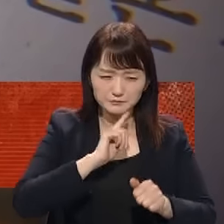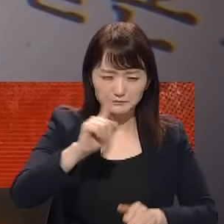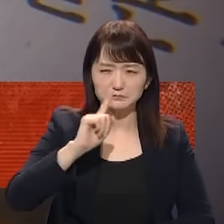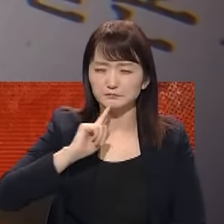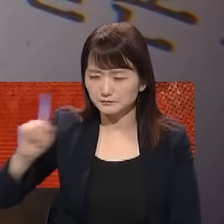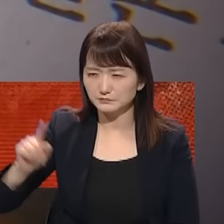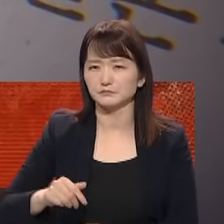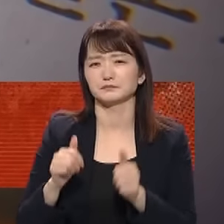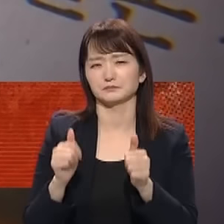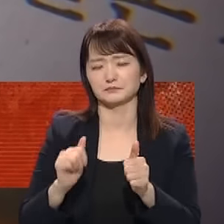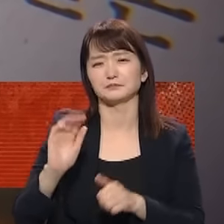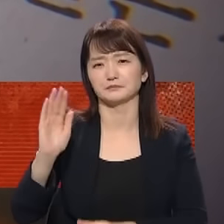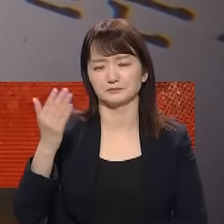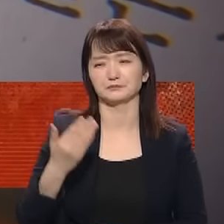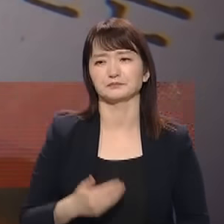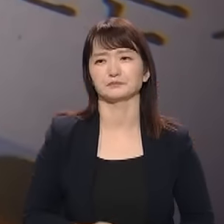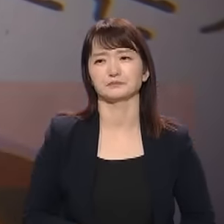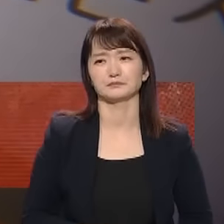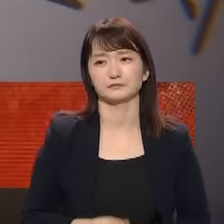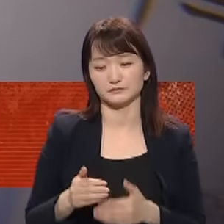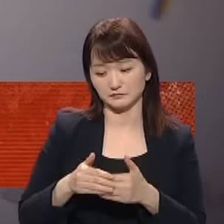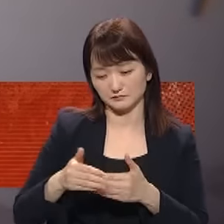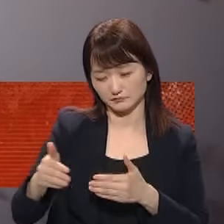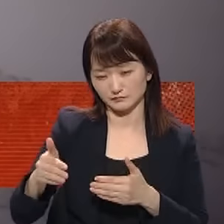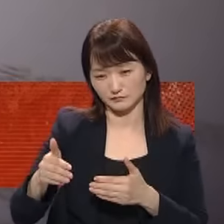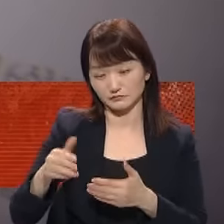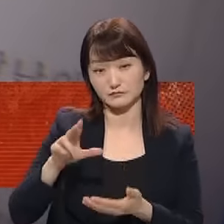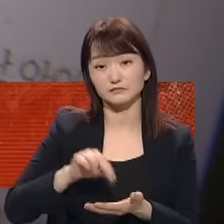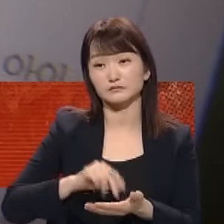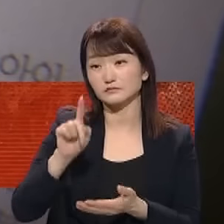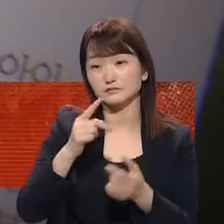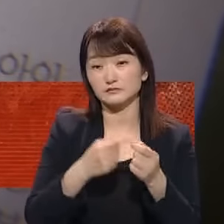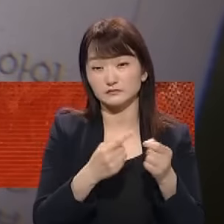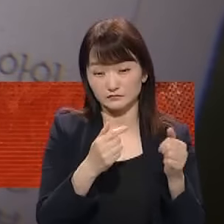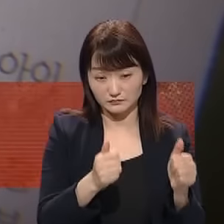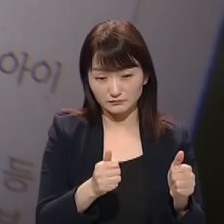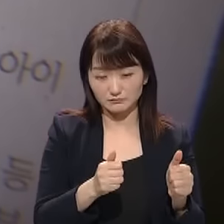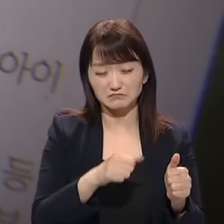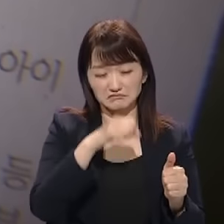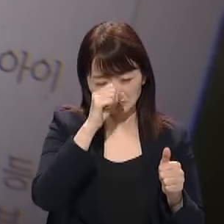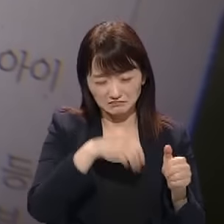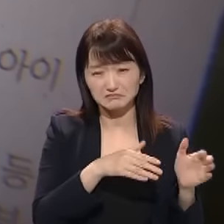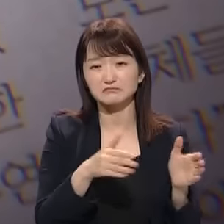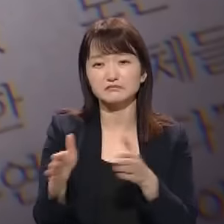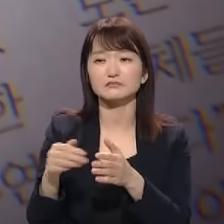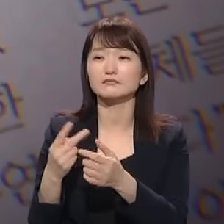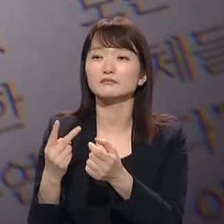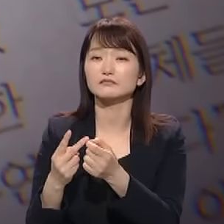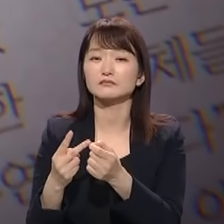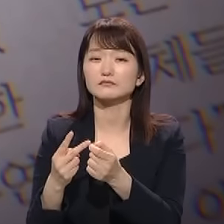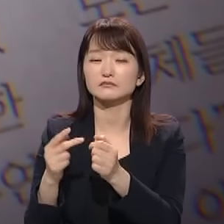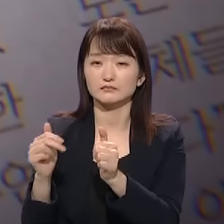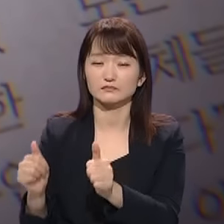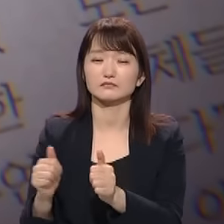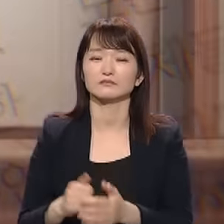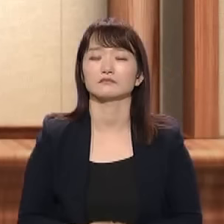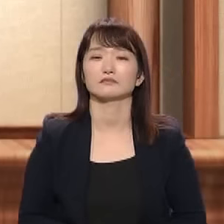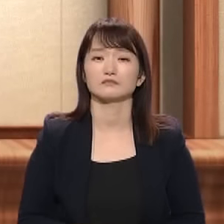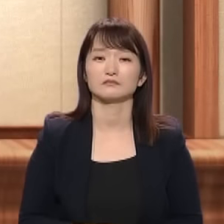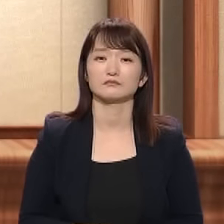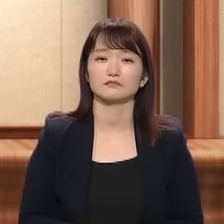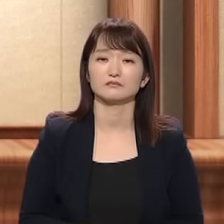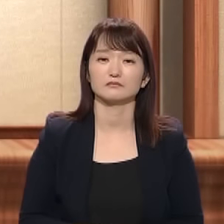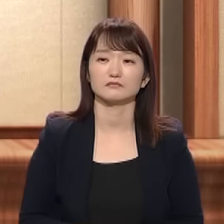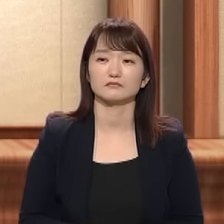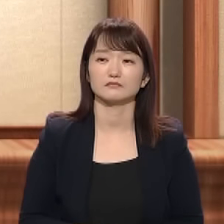제기하면서 이 재판이 된 거거든요. 그 과정에서 이제 가장 문제가 됐던 게 1심에서는 그냥 그게 넘어가 버렸는데 2심에서는 항소심